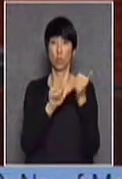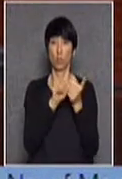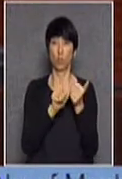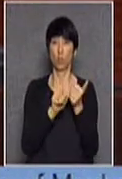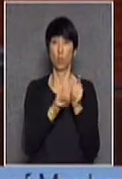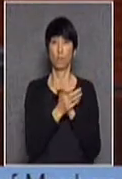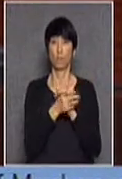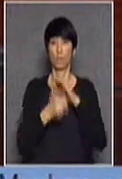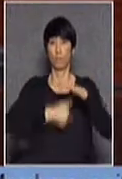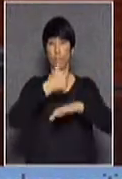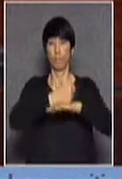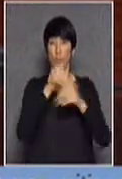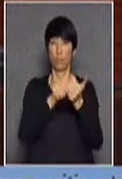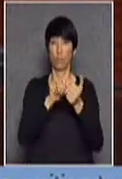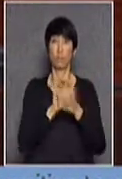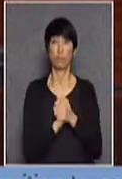鄧兆棠就係主席啦。咁